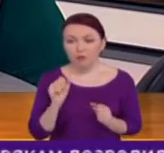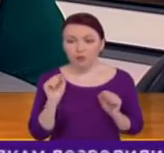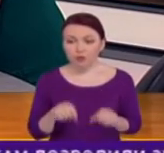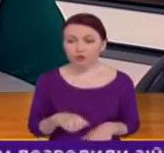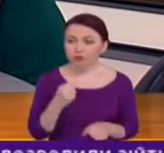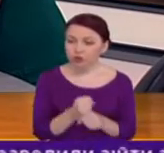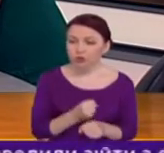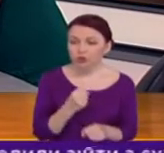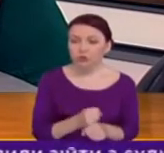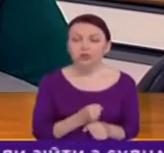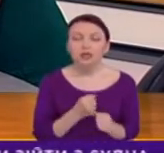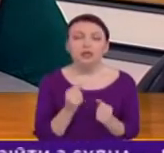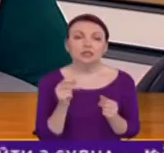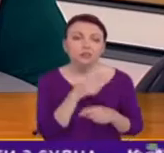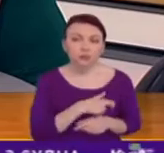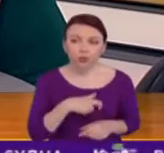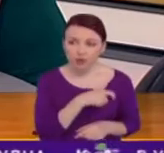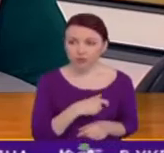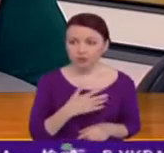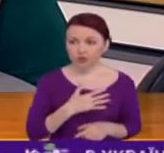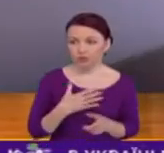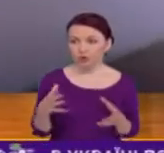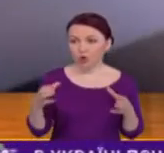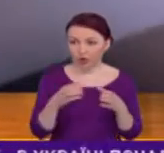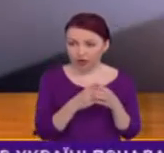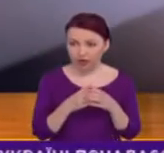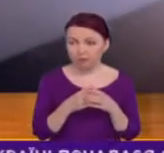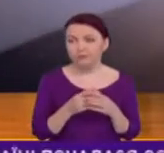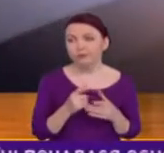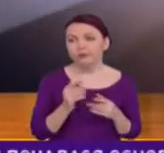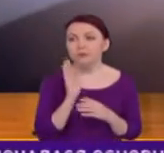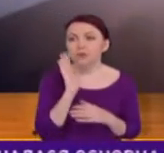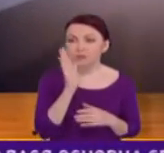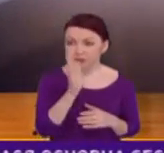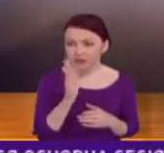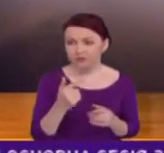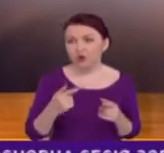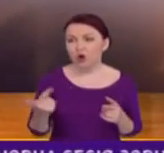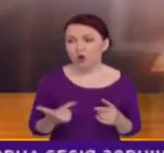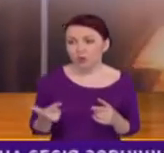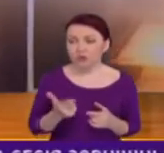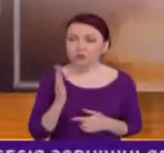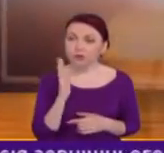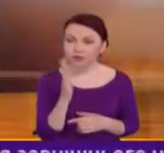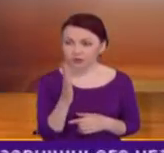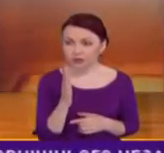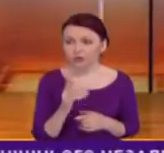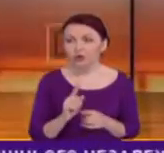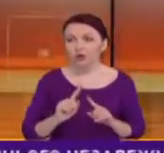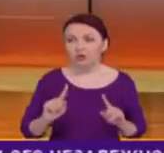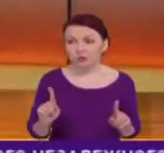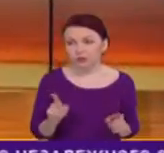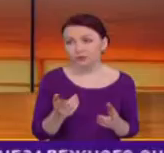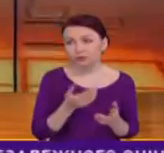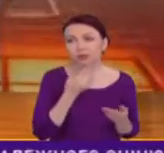навіть розробити з депутатами, з колегами-депутатами якусь перспективу, таку громадську перспективу, зробити соціальне